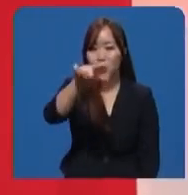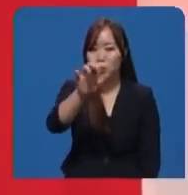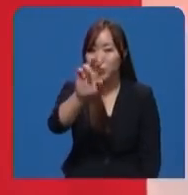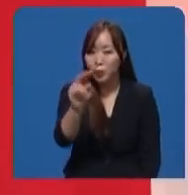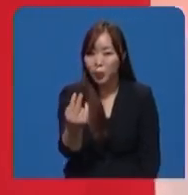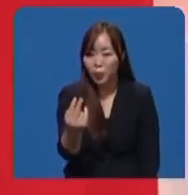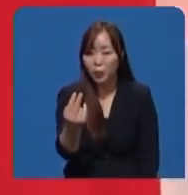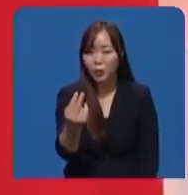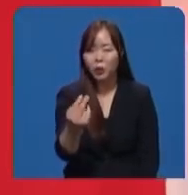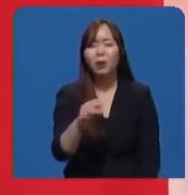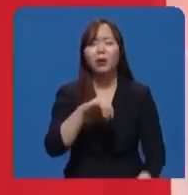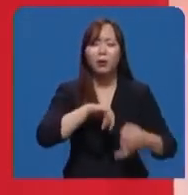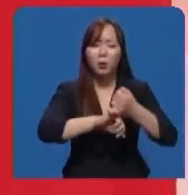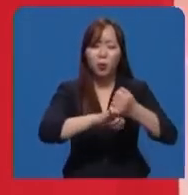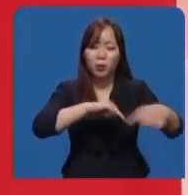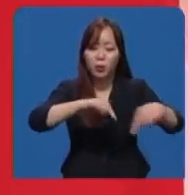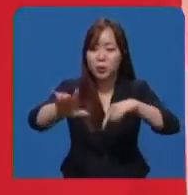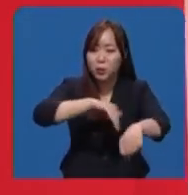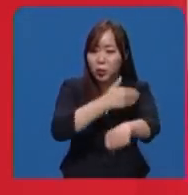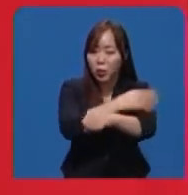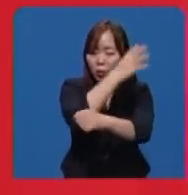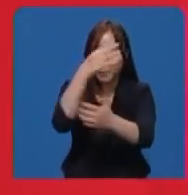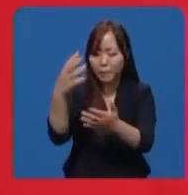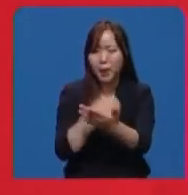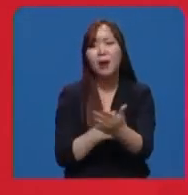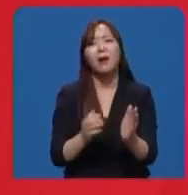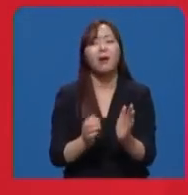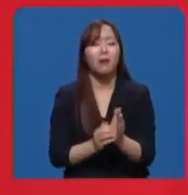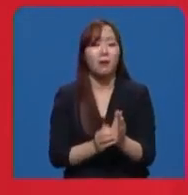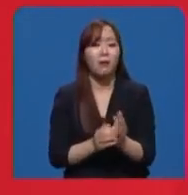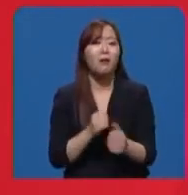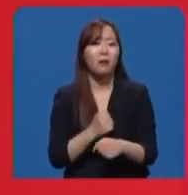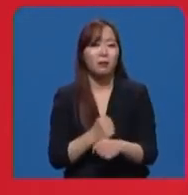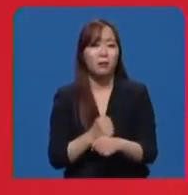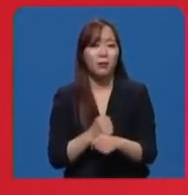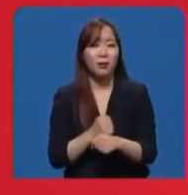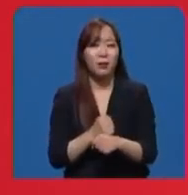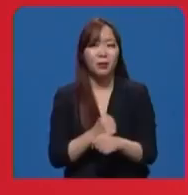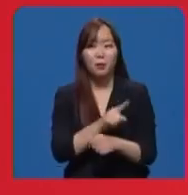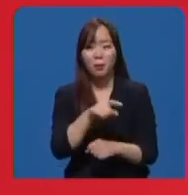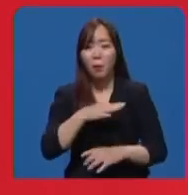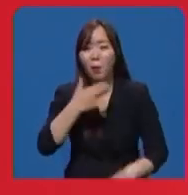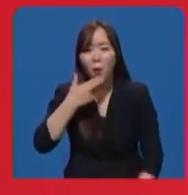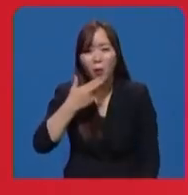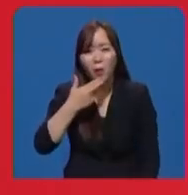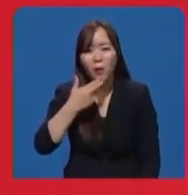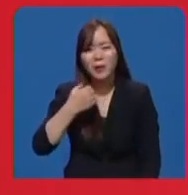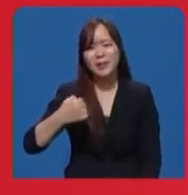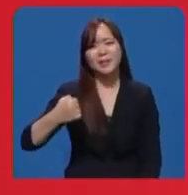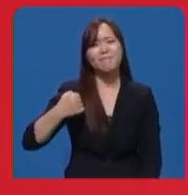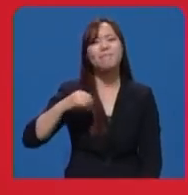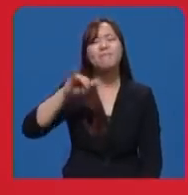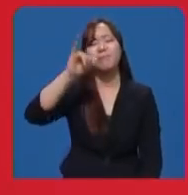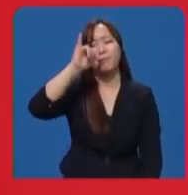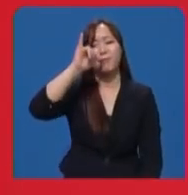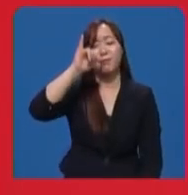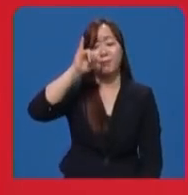아닙니다. 반드시 정권을 탈환하겠습니다. 험이 없습니다. 힘이